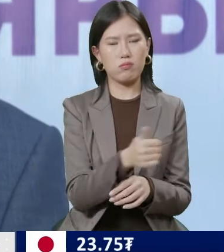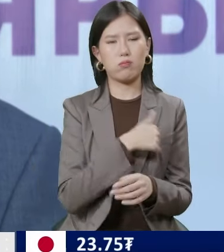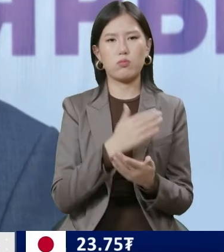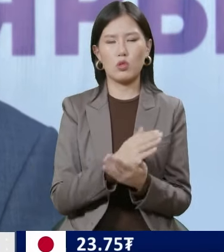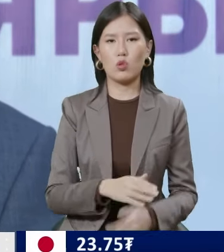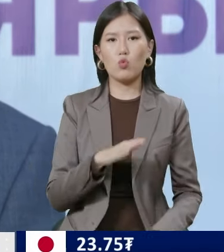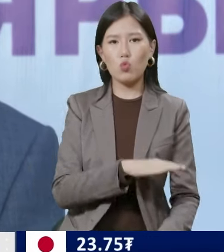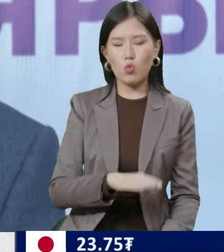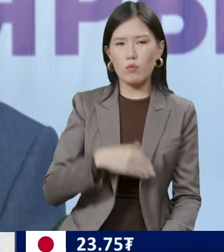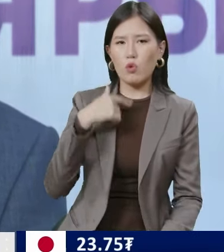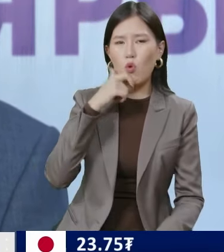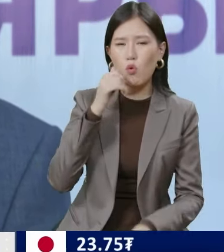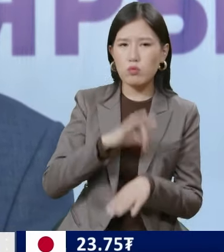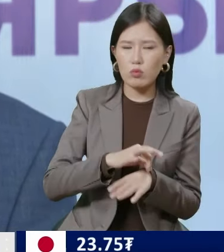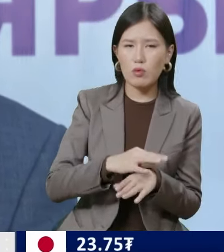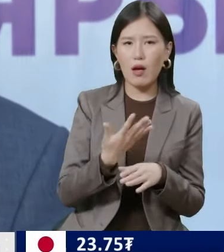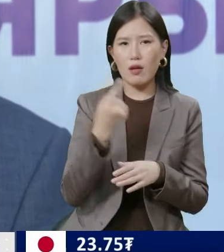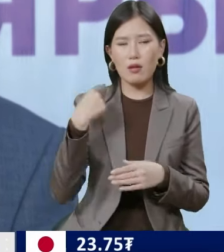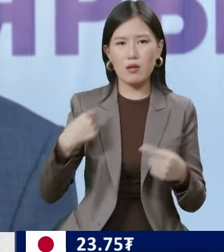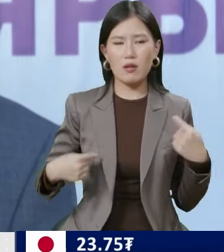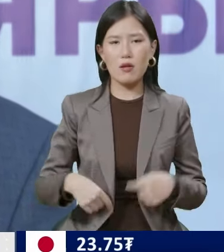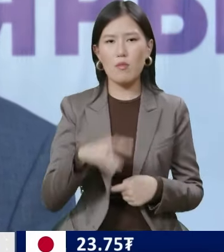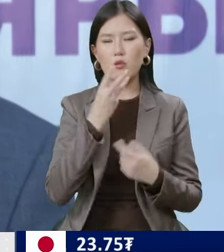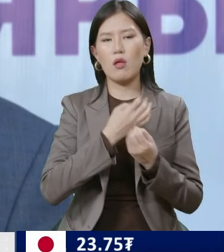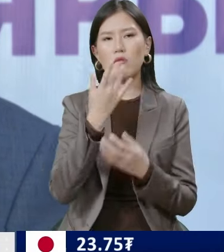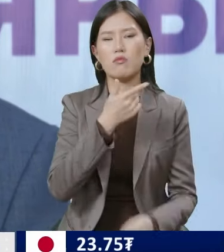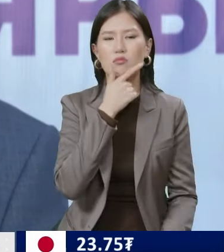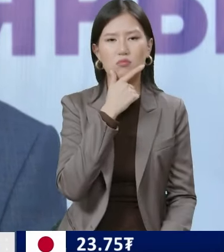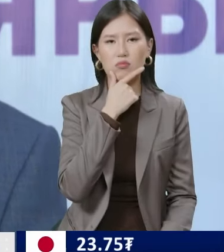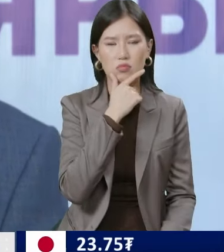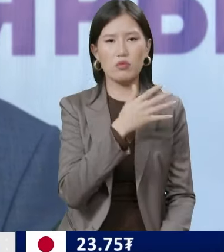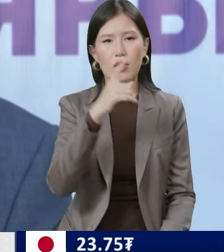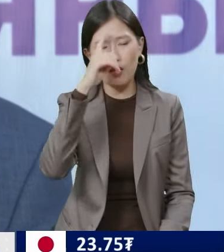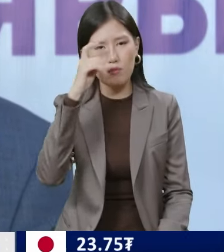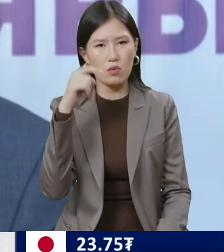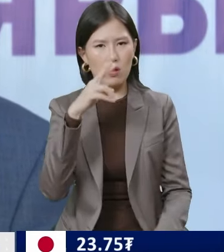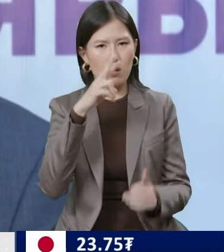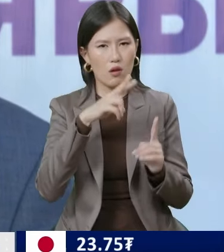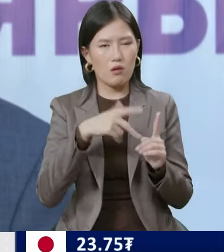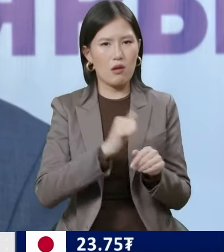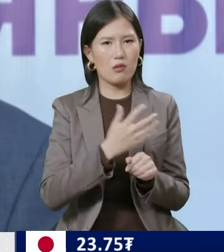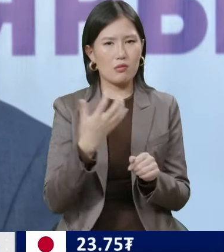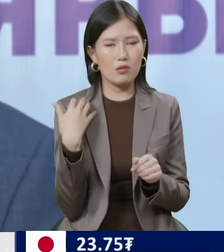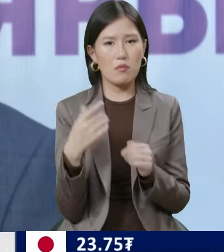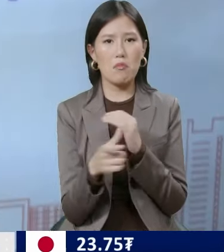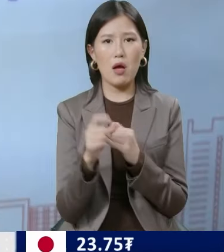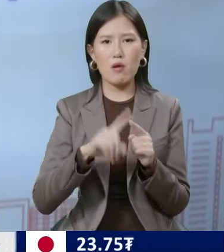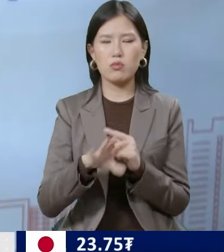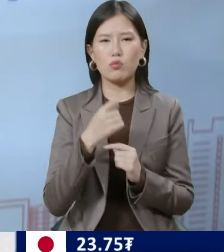өвчин зовлон хэлж чадахгүй тийм ээ. Тийм учраас маш хариуцлагатай, маш хүнд мэрэгжил байд